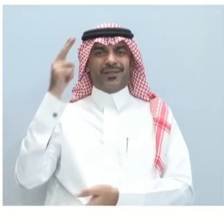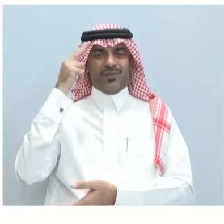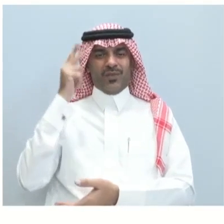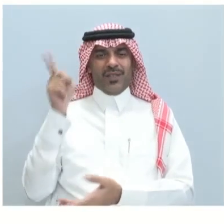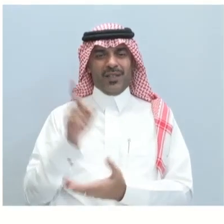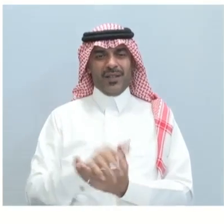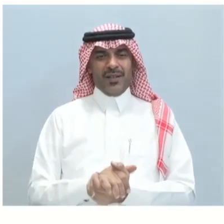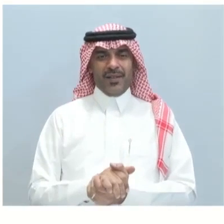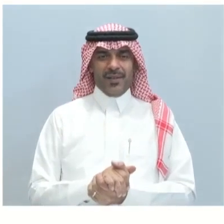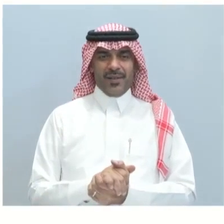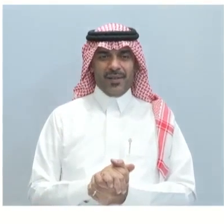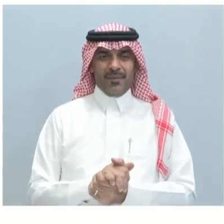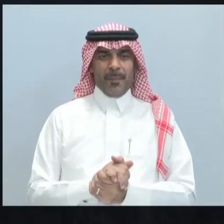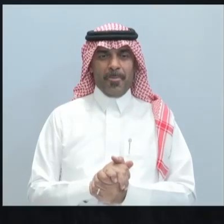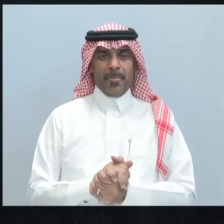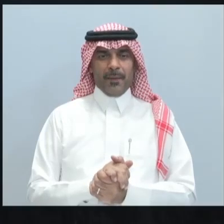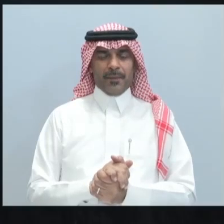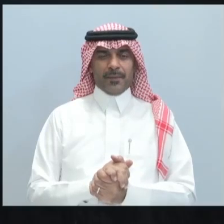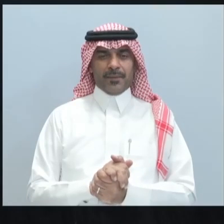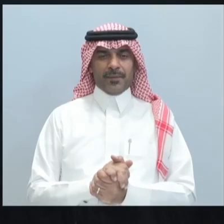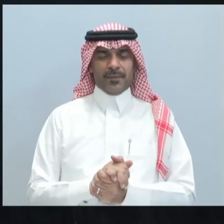اذا كانت وطني العالميه